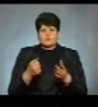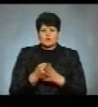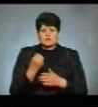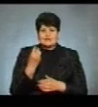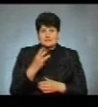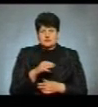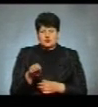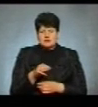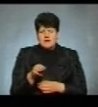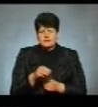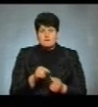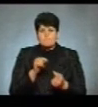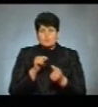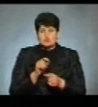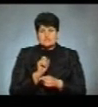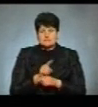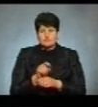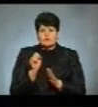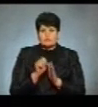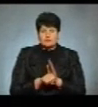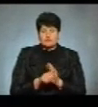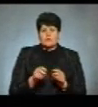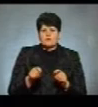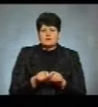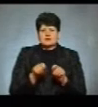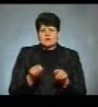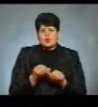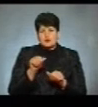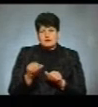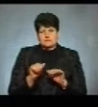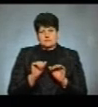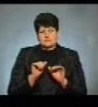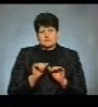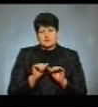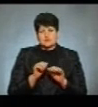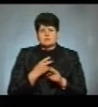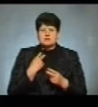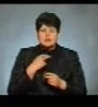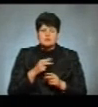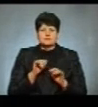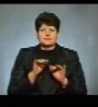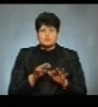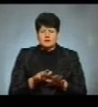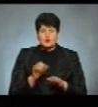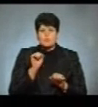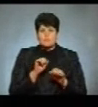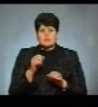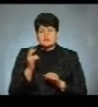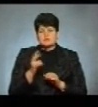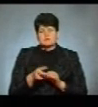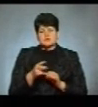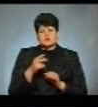13 травня. Проти замовника вбивства порушили окреме кримінальне провадження. Віталія Ващенка побили окременці 26